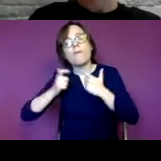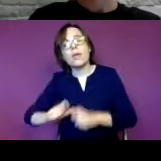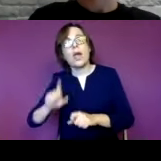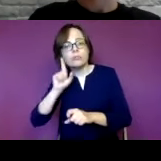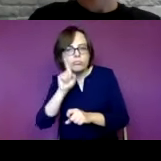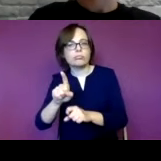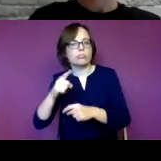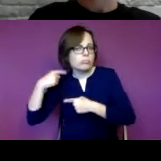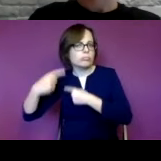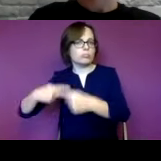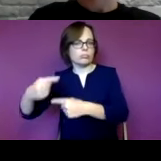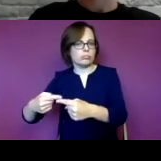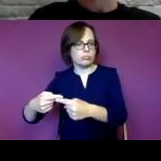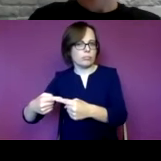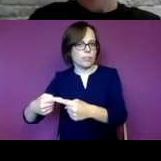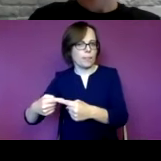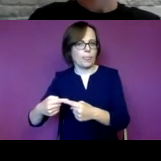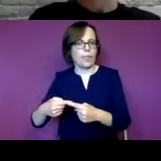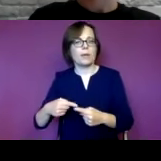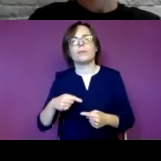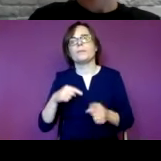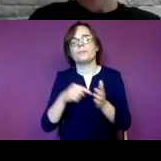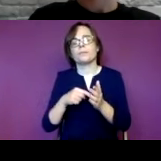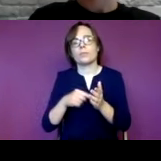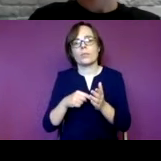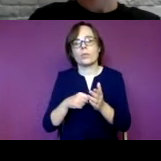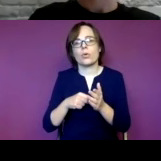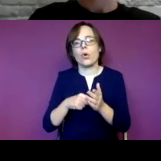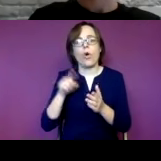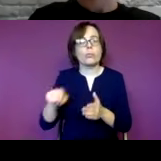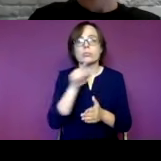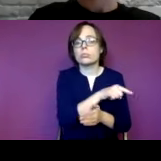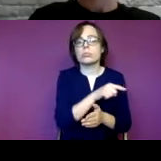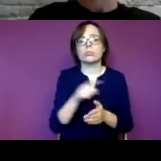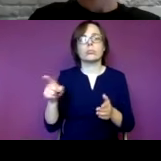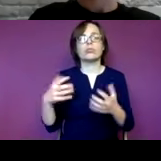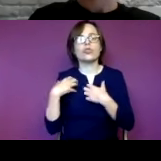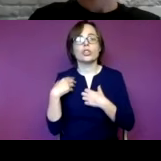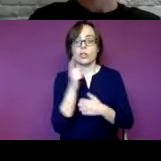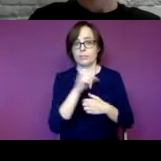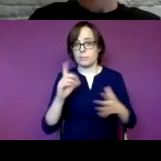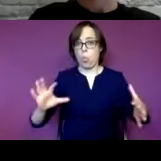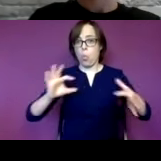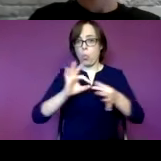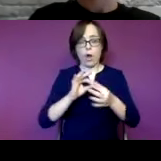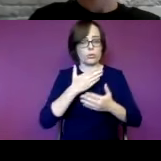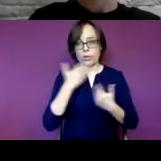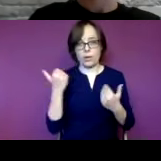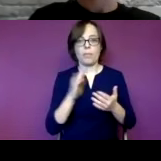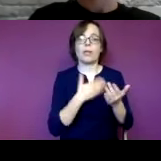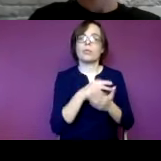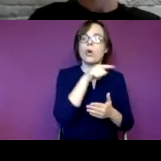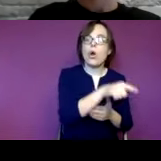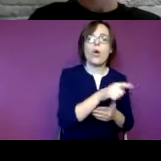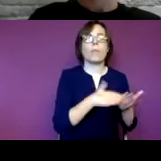Ci ludzie napływowi korzystają często z usług w dużych miastach, ich dzieci chodzą częściej do szkoły w dużych miastach, tam chodzą do fryzjerów i tam na